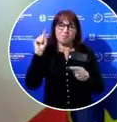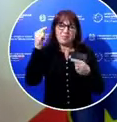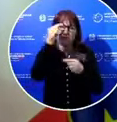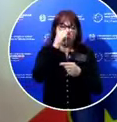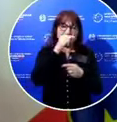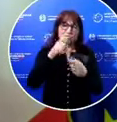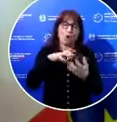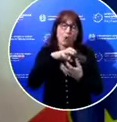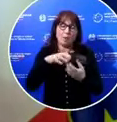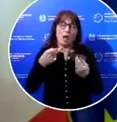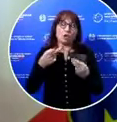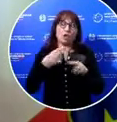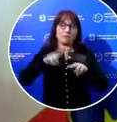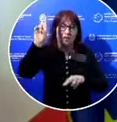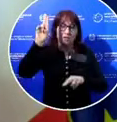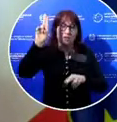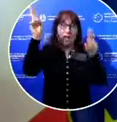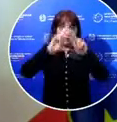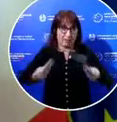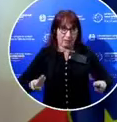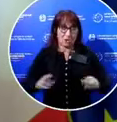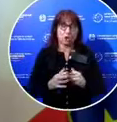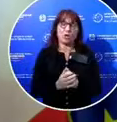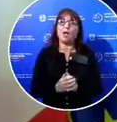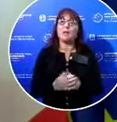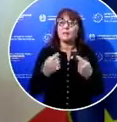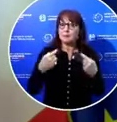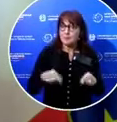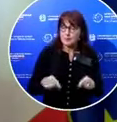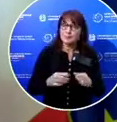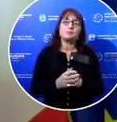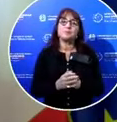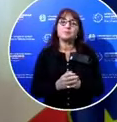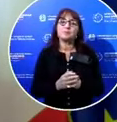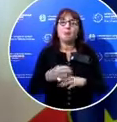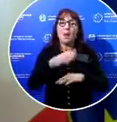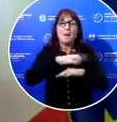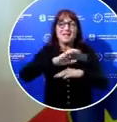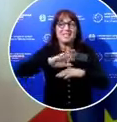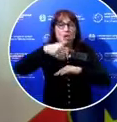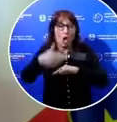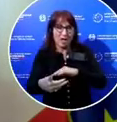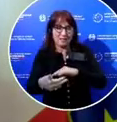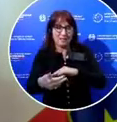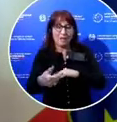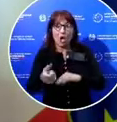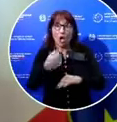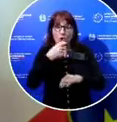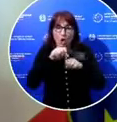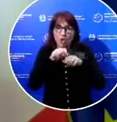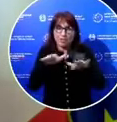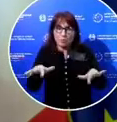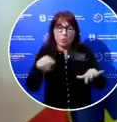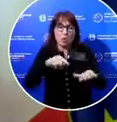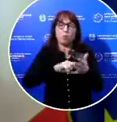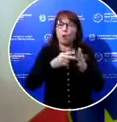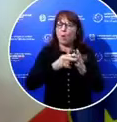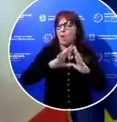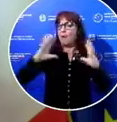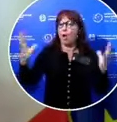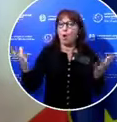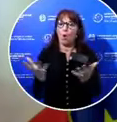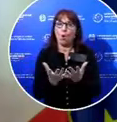piano internazionale. Infatti, dalla visuale del Ministero degli Esteri, la diffusione delle droghe è un problema globale